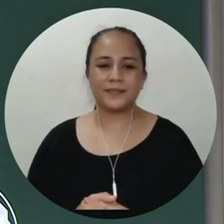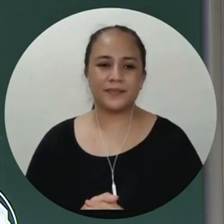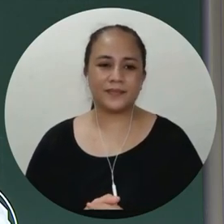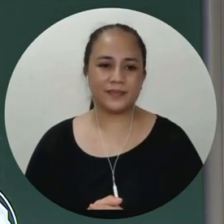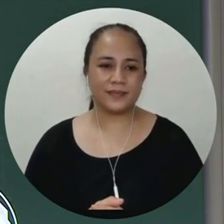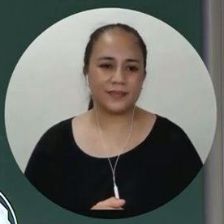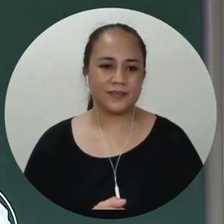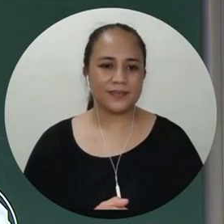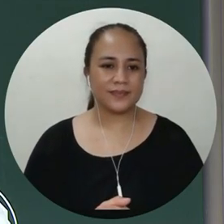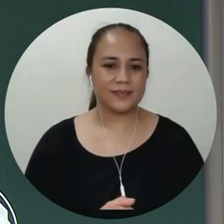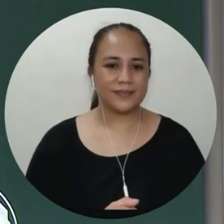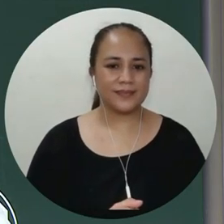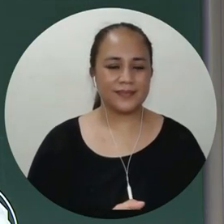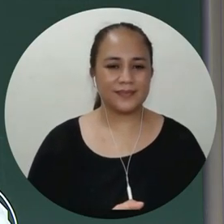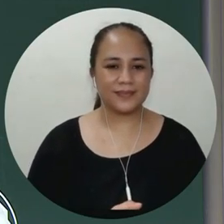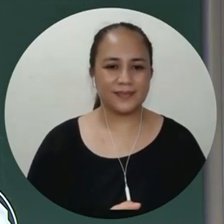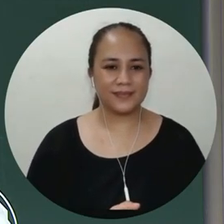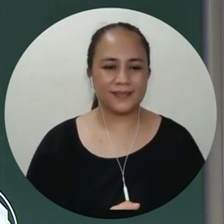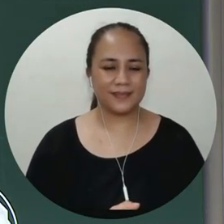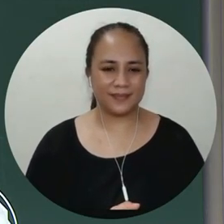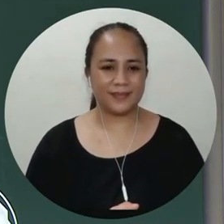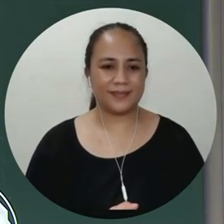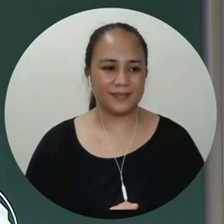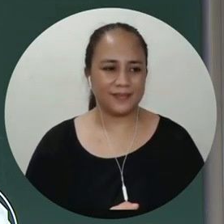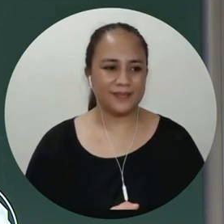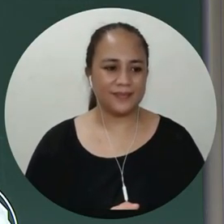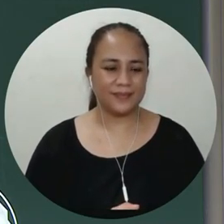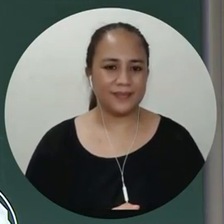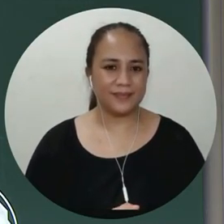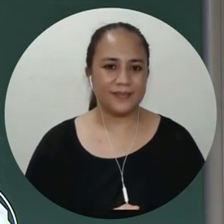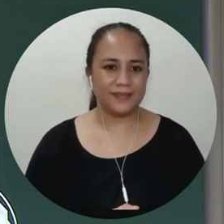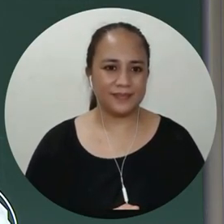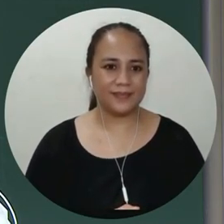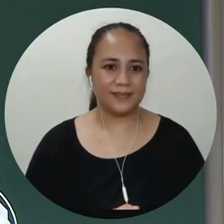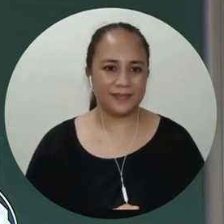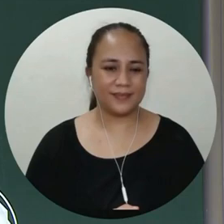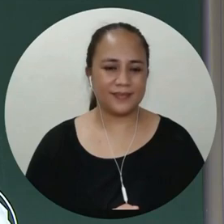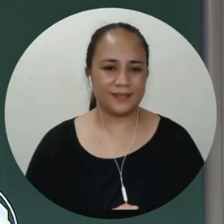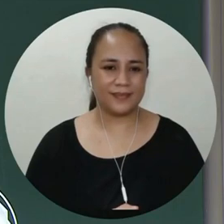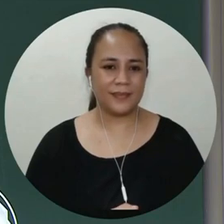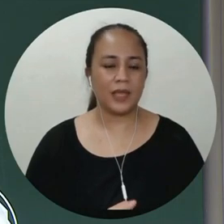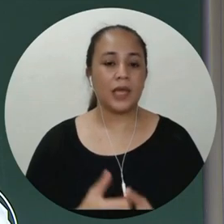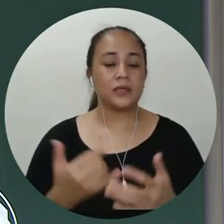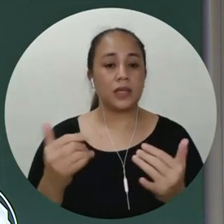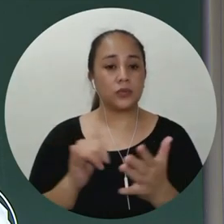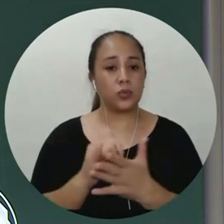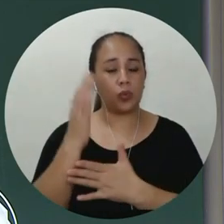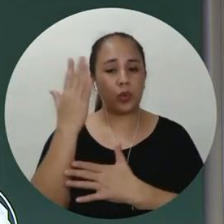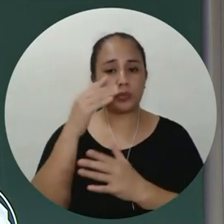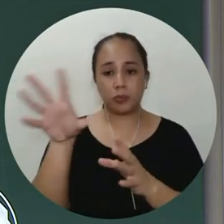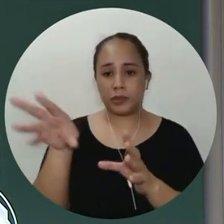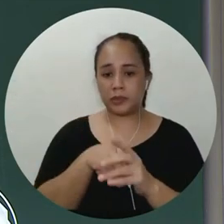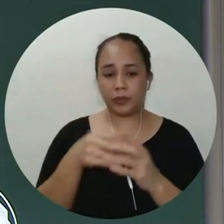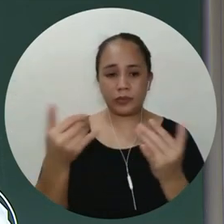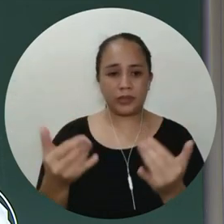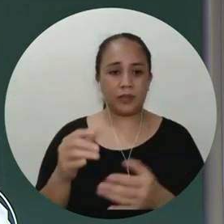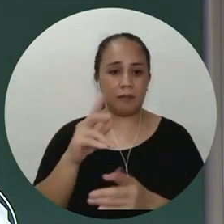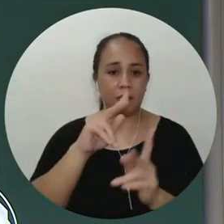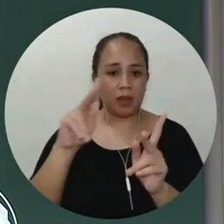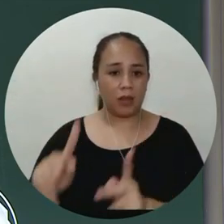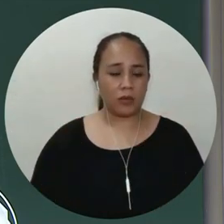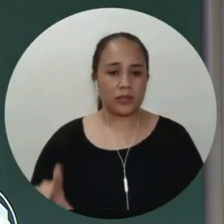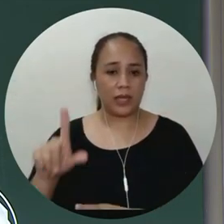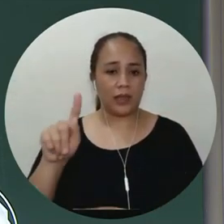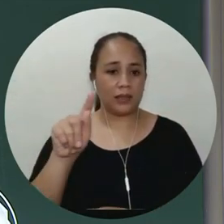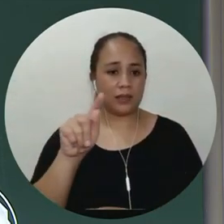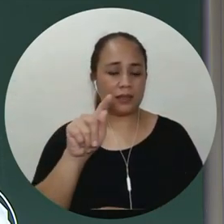눈치 보지 말고 절대 기죽지 말고 복음을 전가해야 돼. And that's why all you participants of this Palawan LTS,